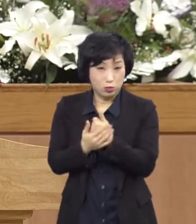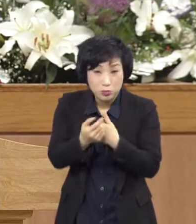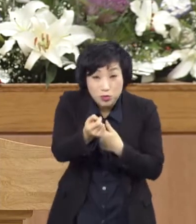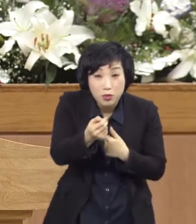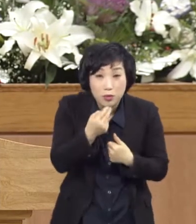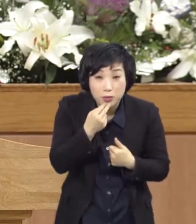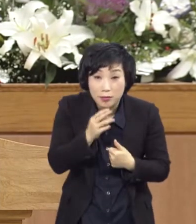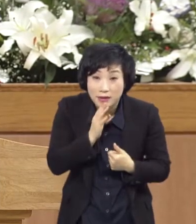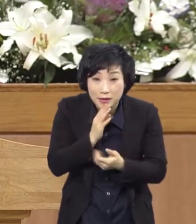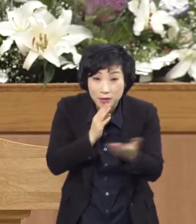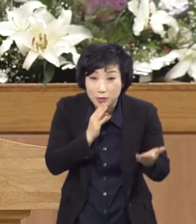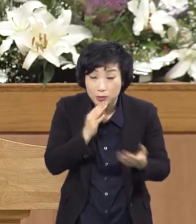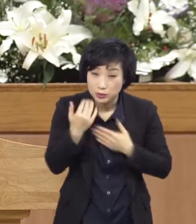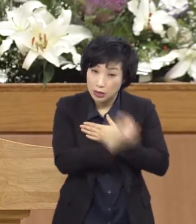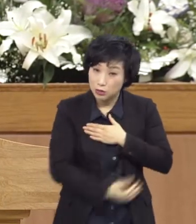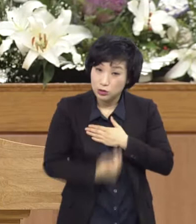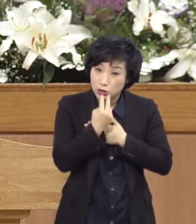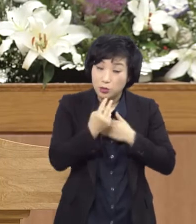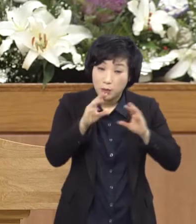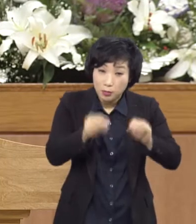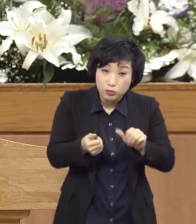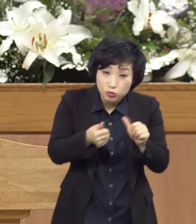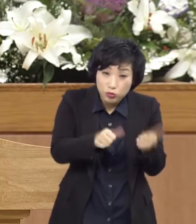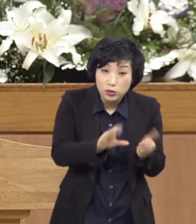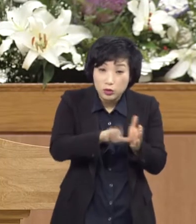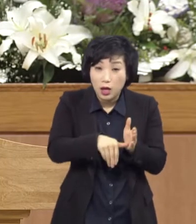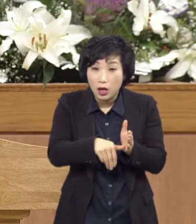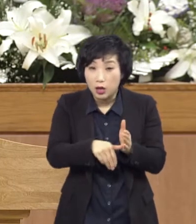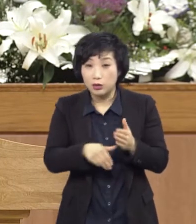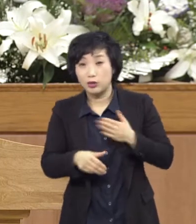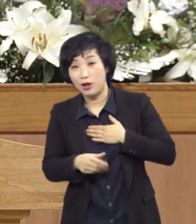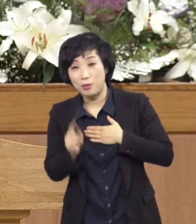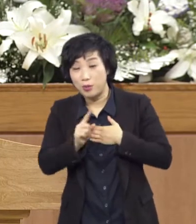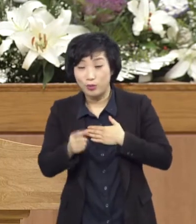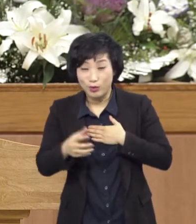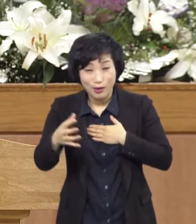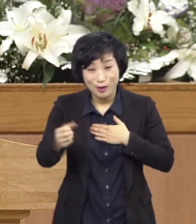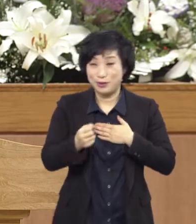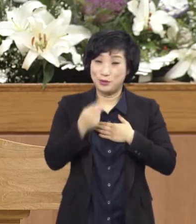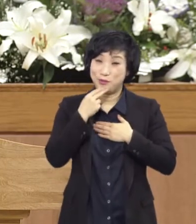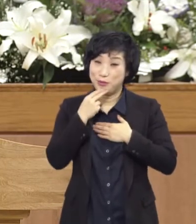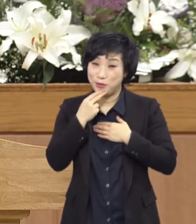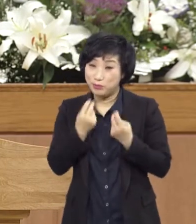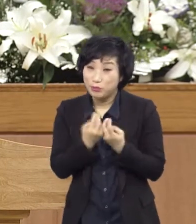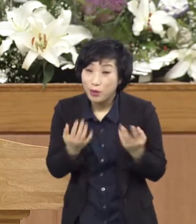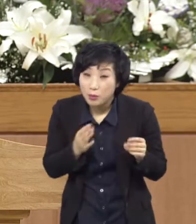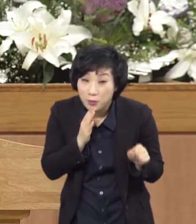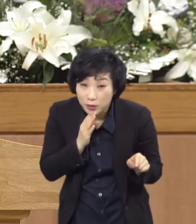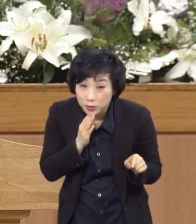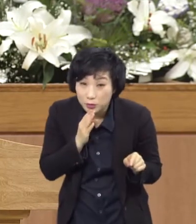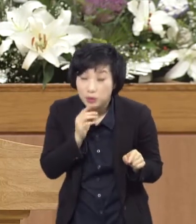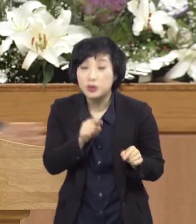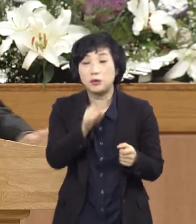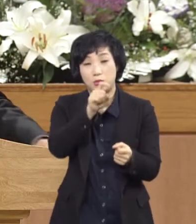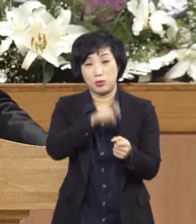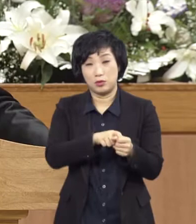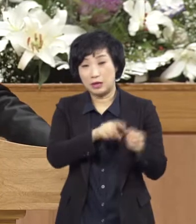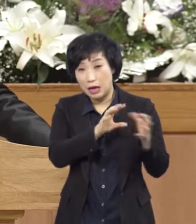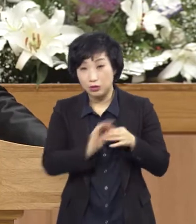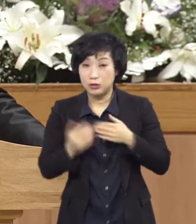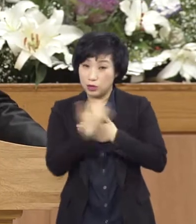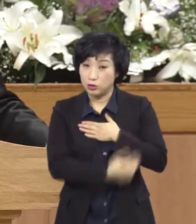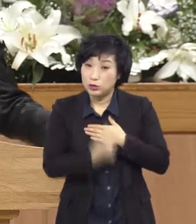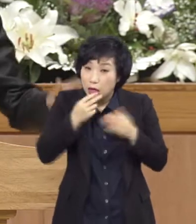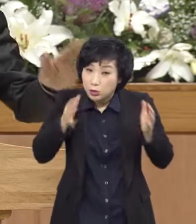육신이 끝나는 순간에 아무것도 소유할 수 없는 그것을 위해서 아까운